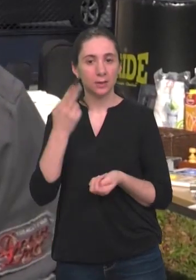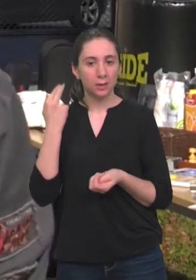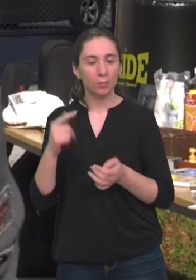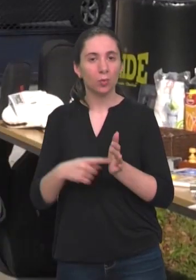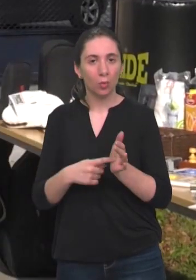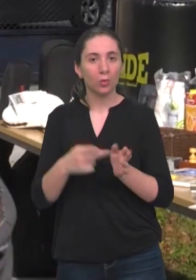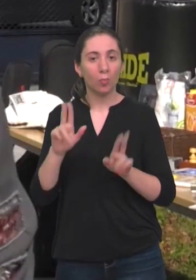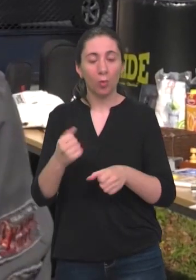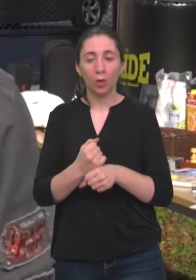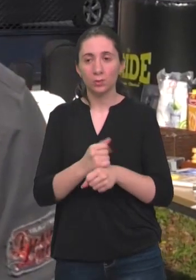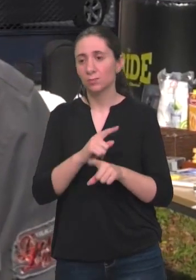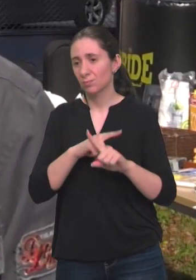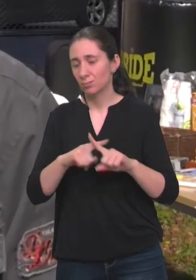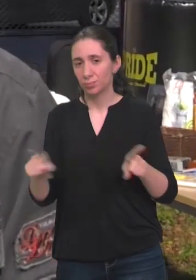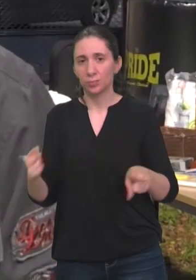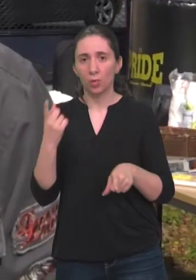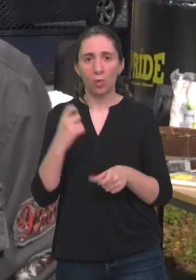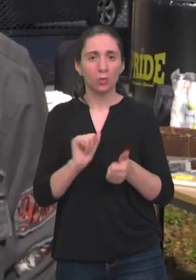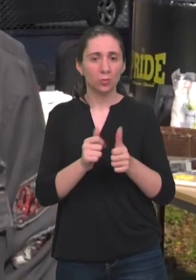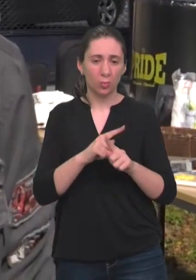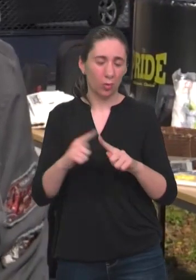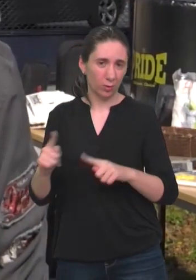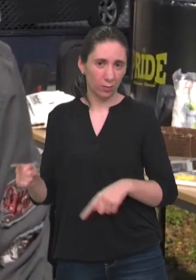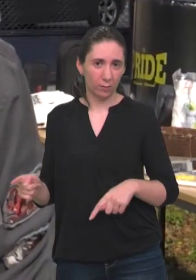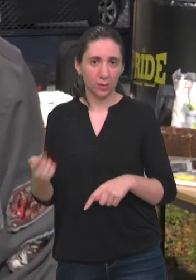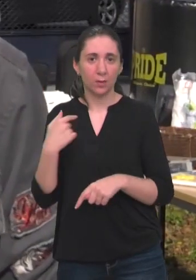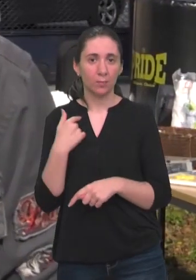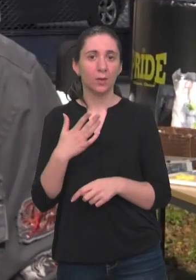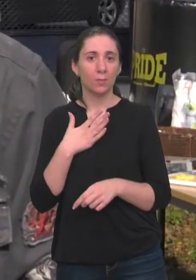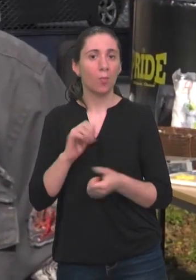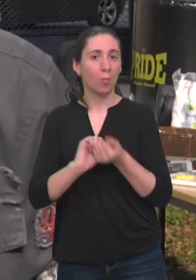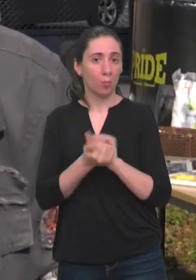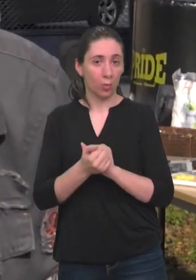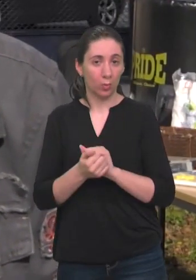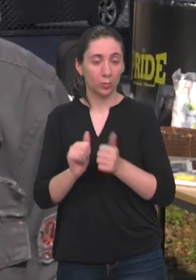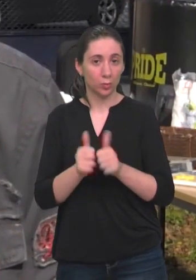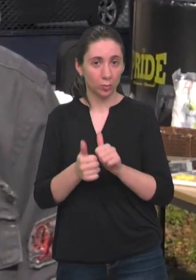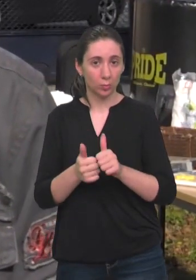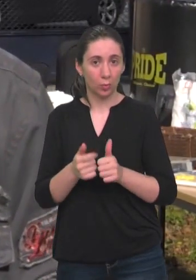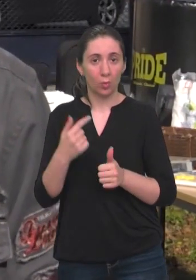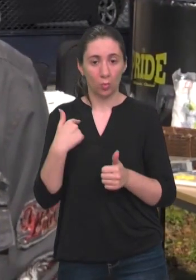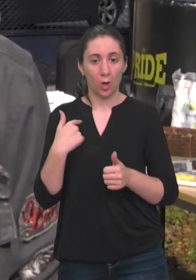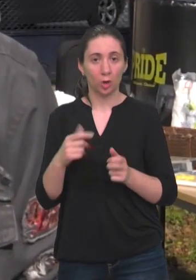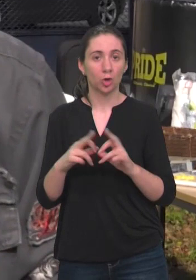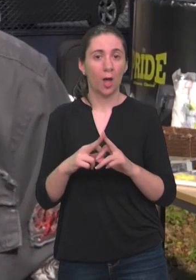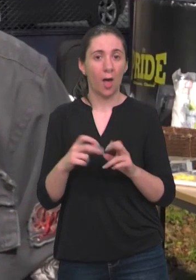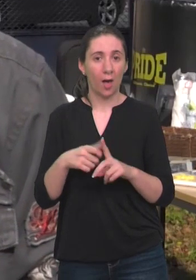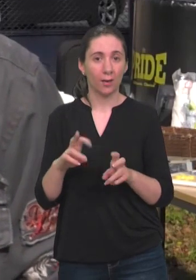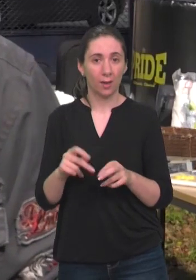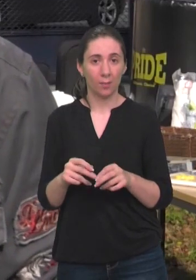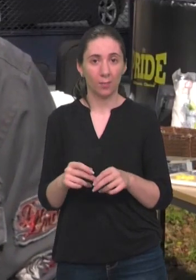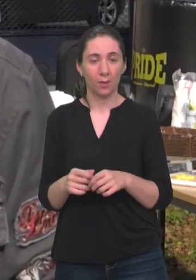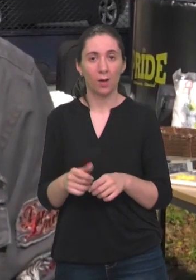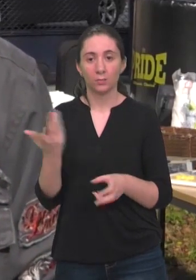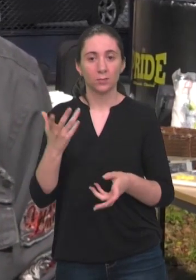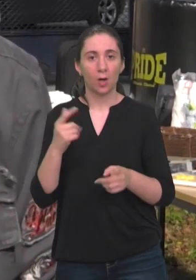raditi svašta, znači od različitih sportova. Mi konkretno imamo borilačke sportove, znači u našoj akademiji, Combatant Self